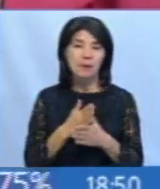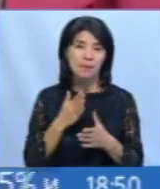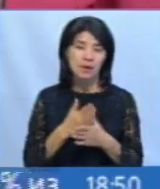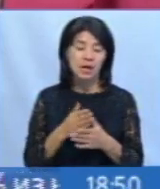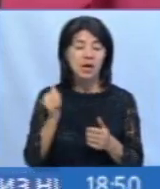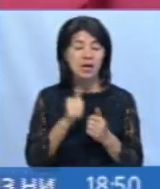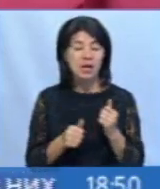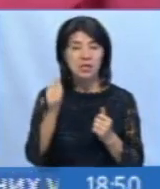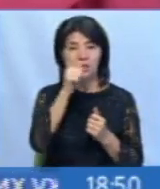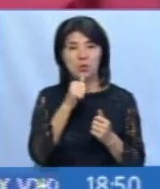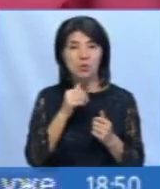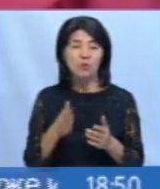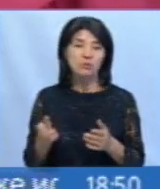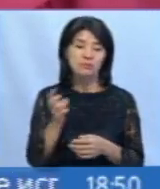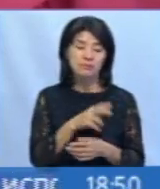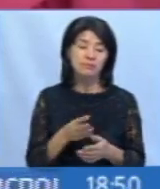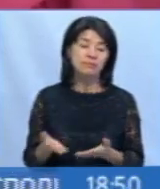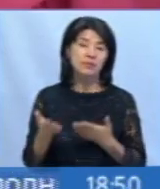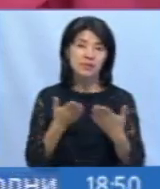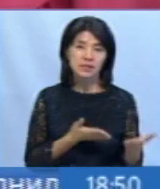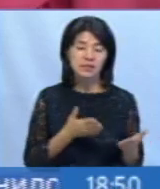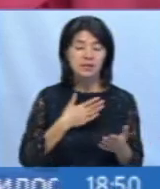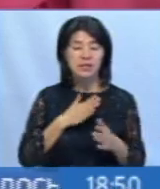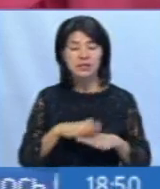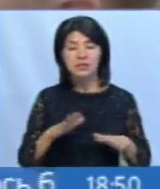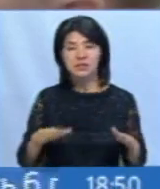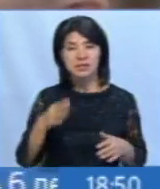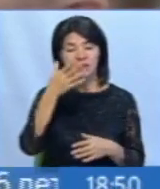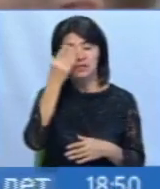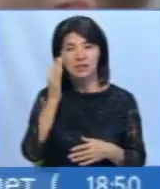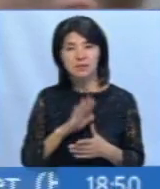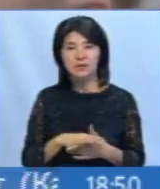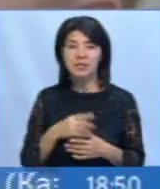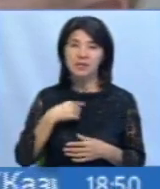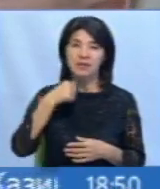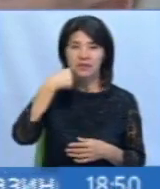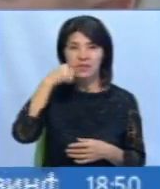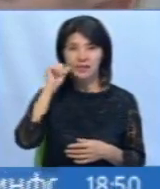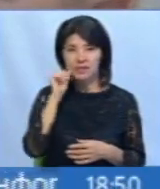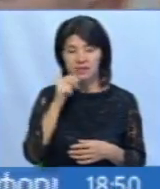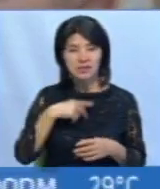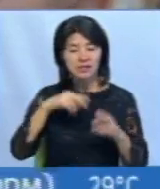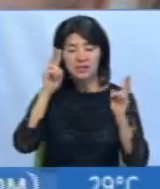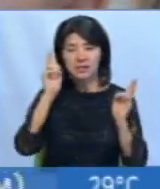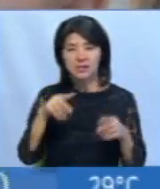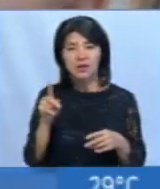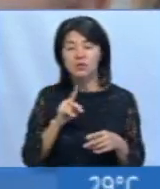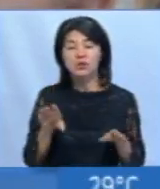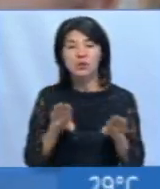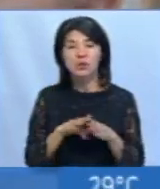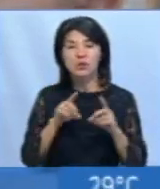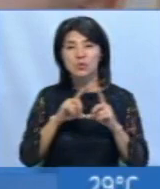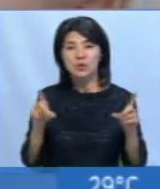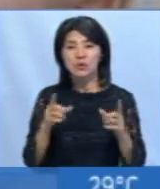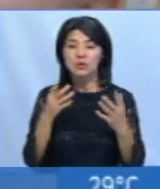приходит, приглашает нас, наших детей не забывает. Спасибо большое. Я вчера еще не знала, что такое школа. И